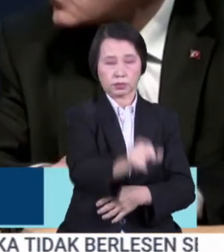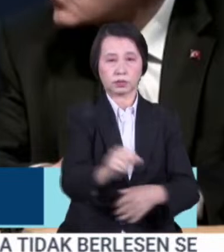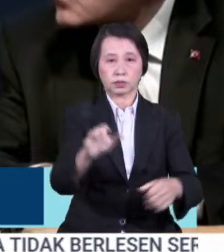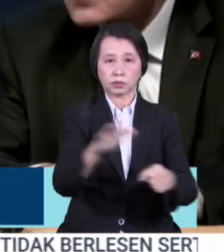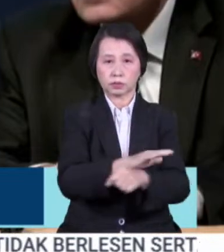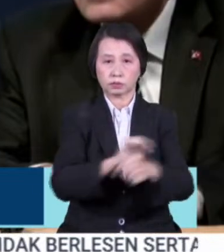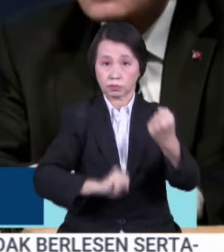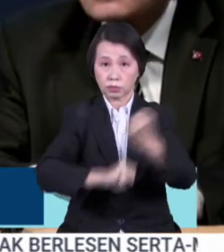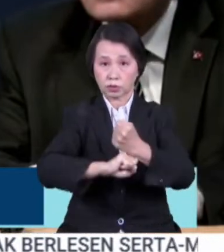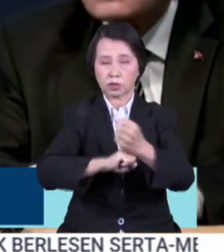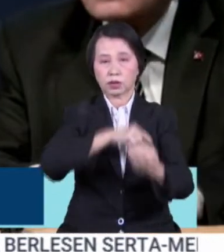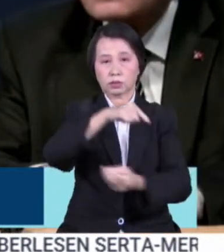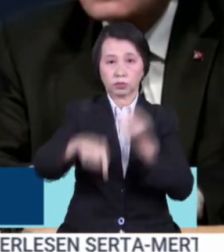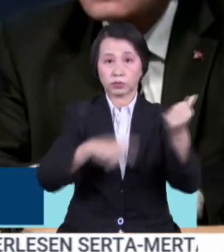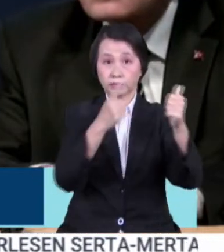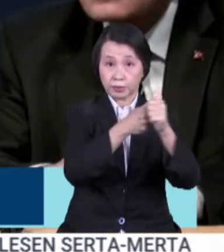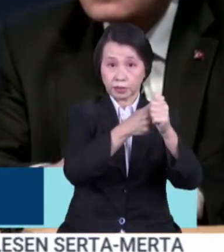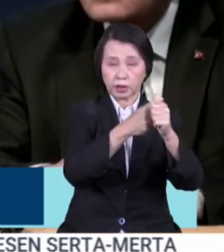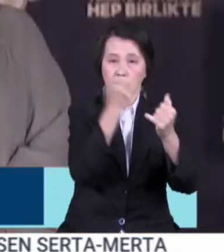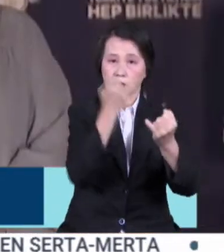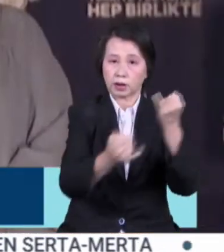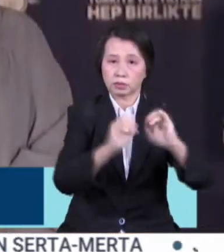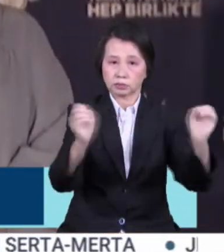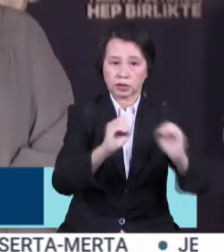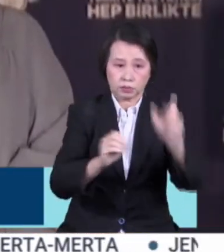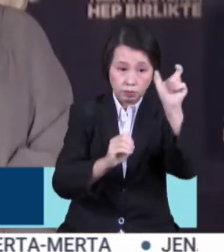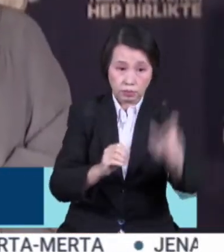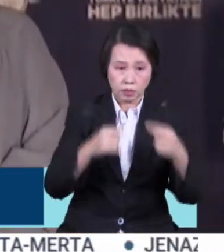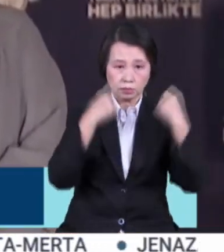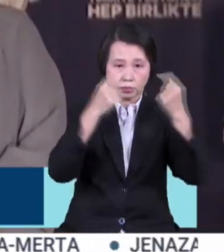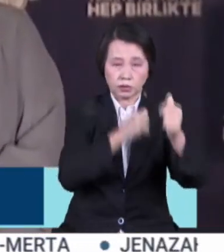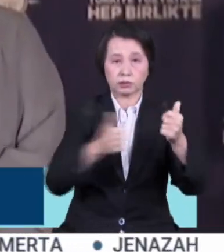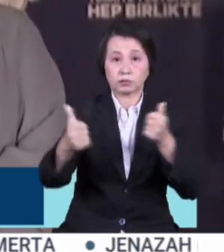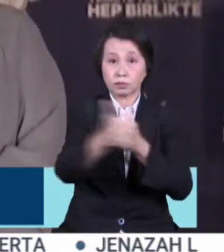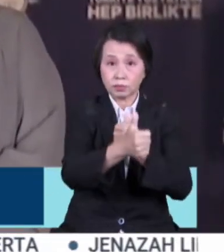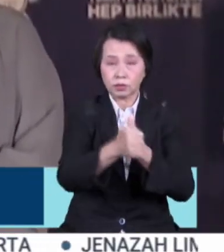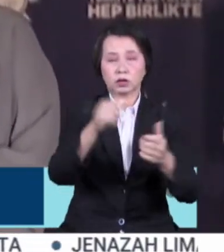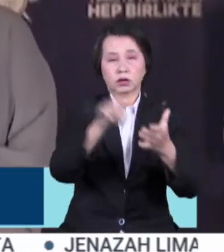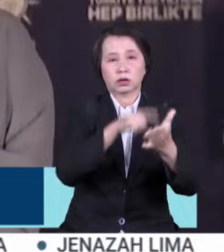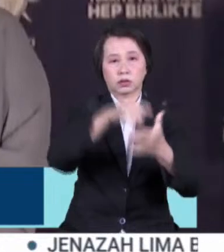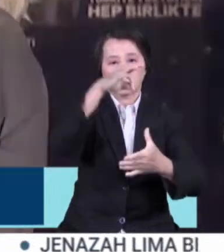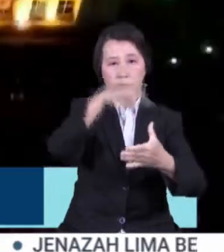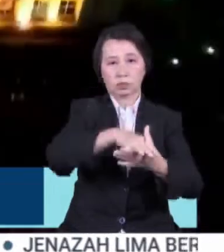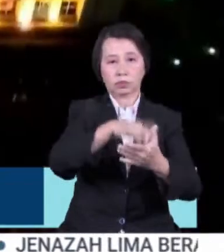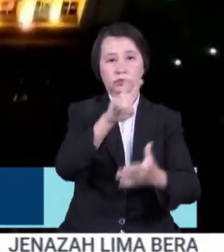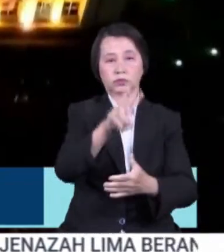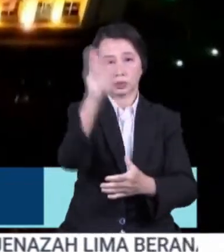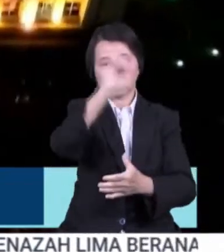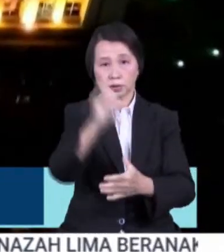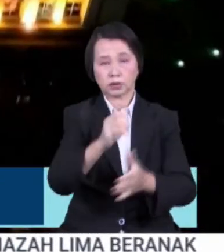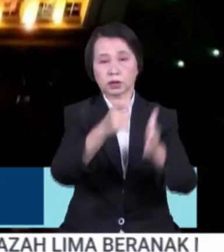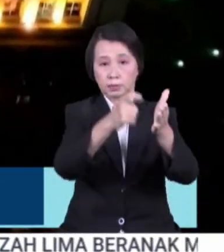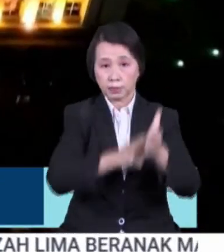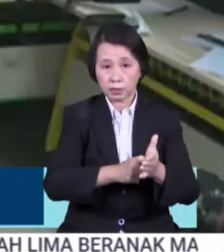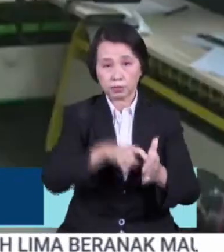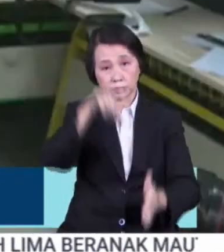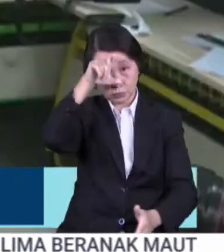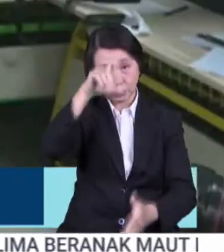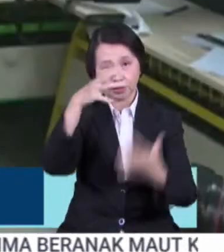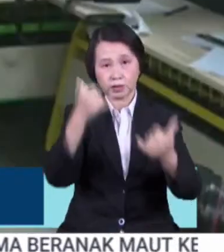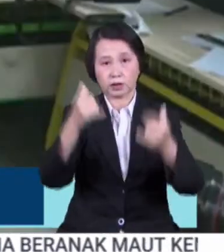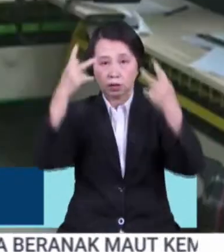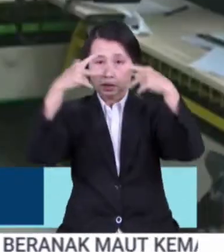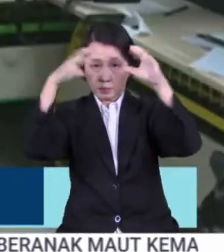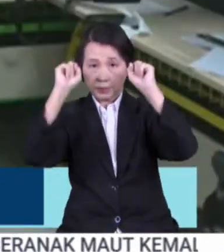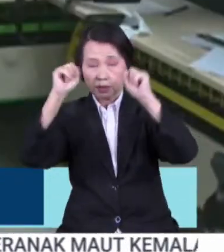Pilihan raya pusingan pertama berakhir dengan tiada calon berjaya melepasi jumlah undian 50% yang diperlukan. Ketika ini,